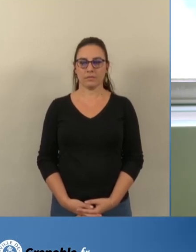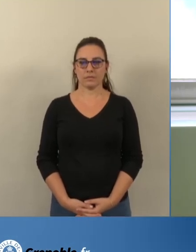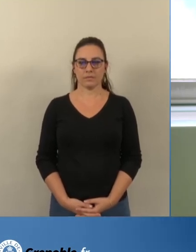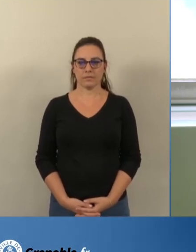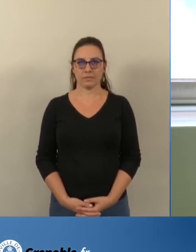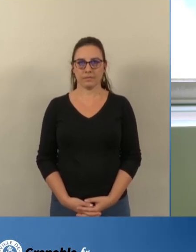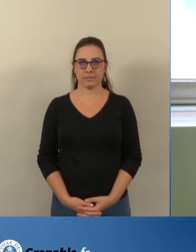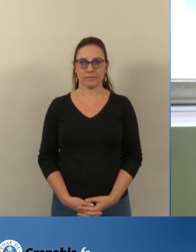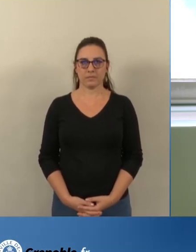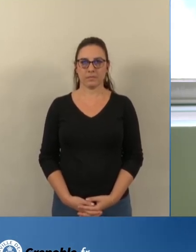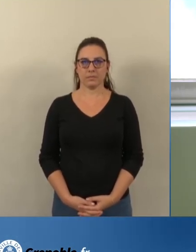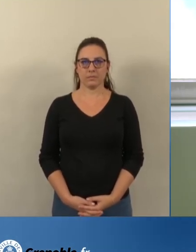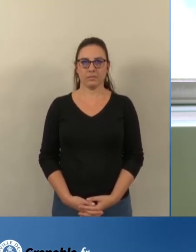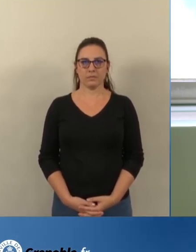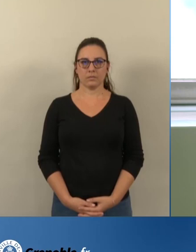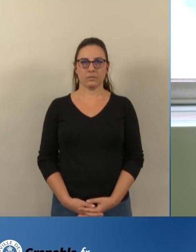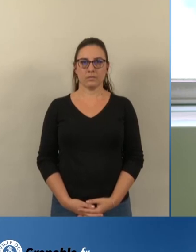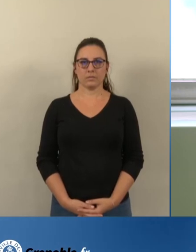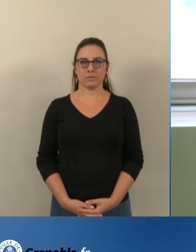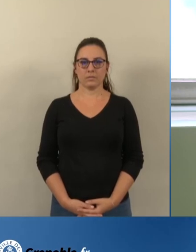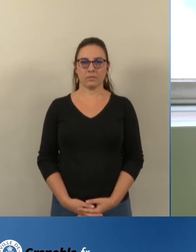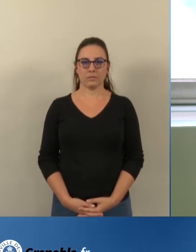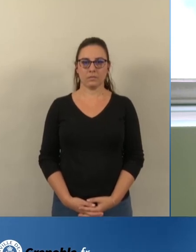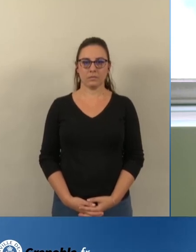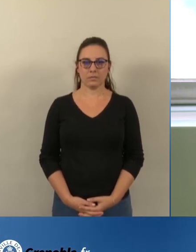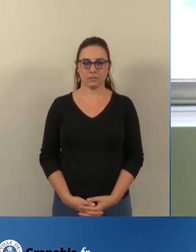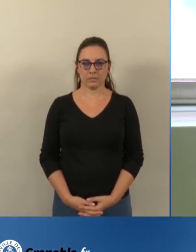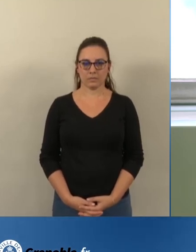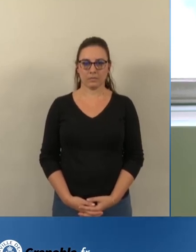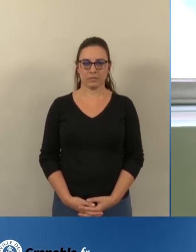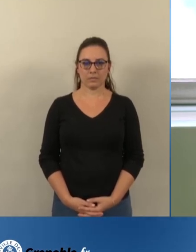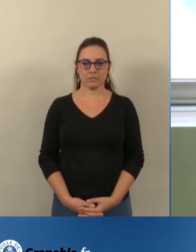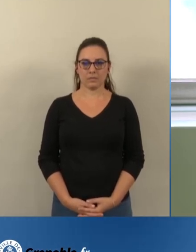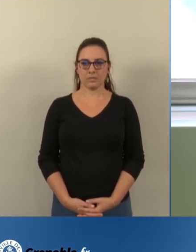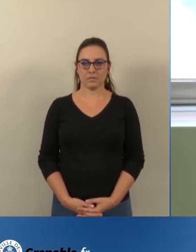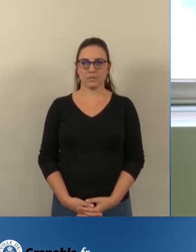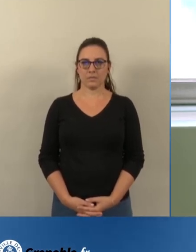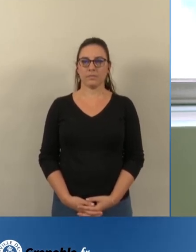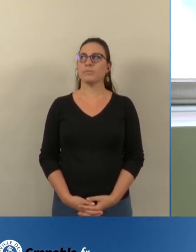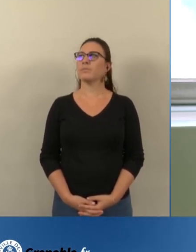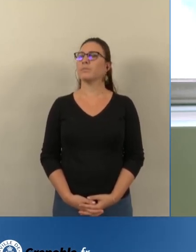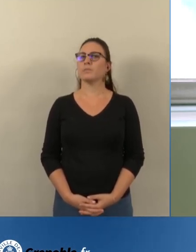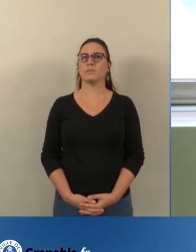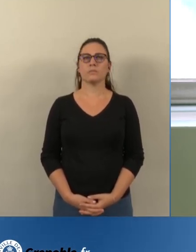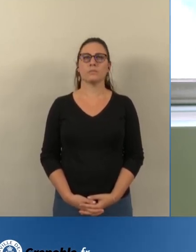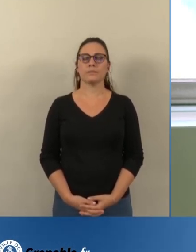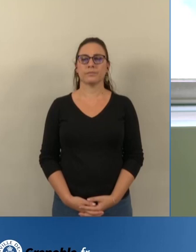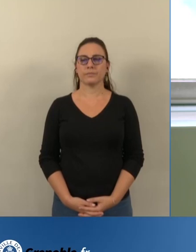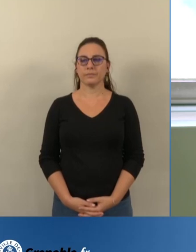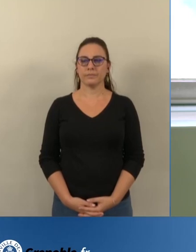Pinel Eric Piol Anne roche Hakim Sabri